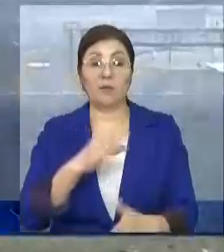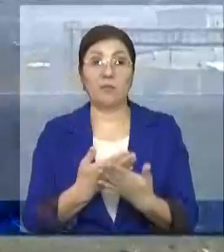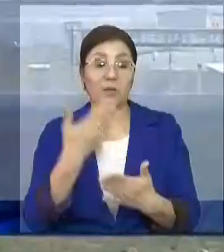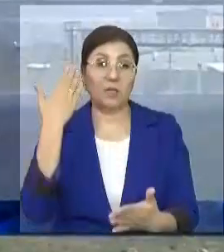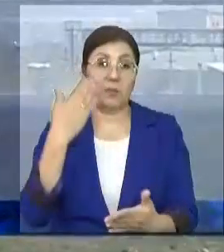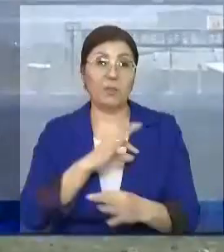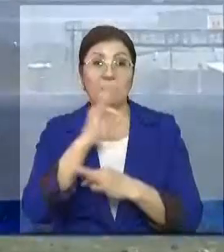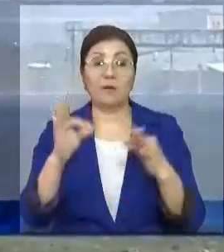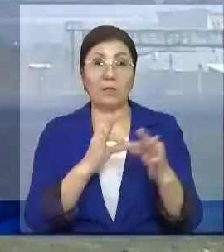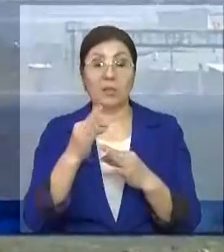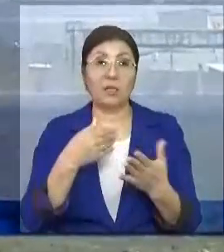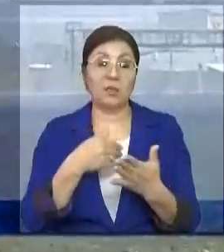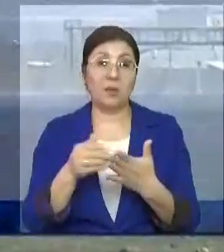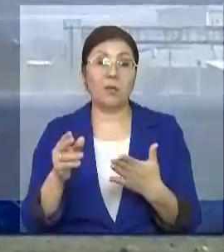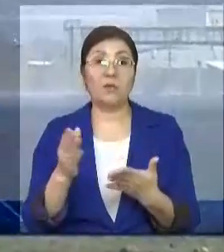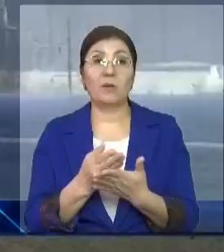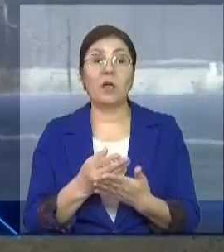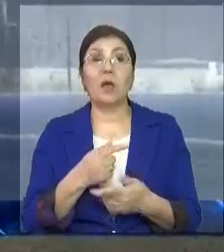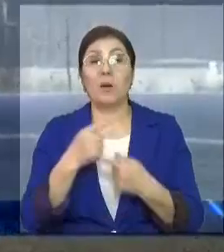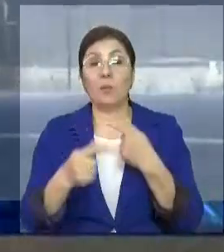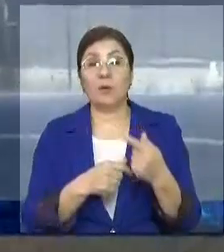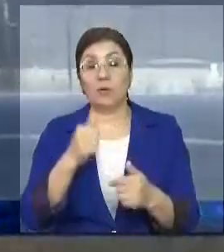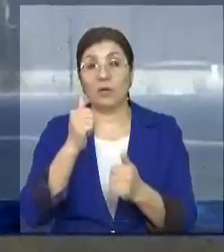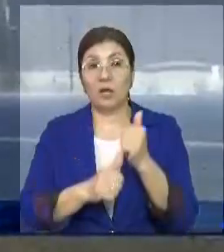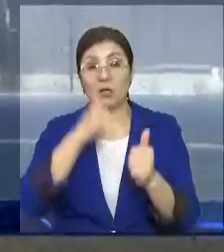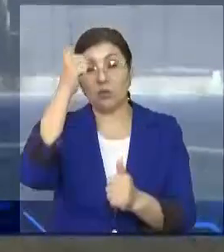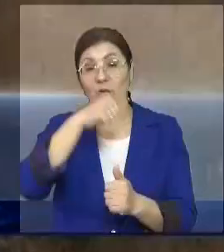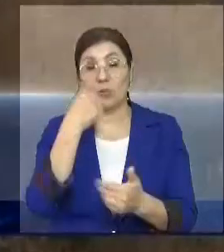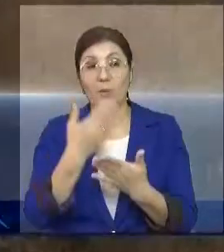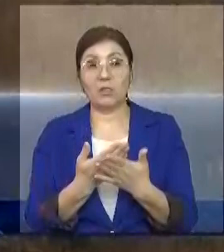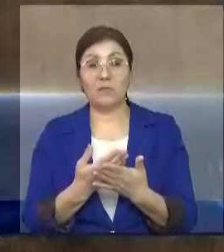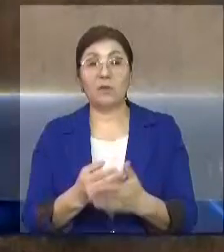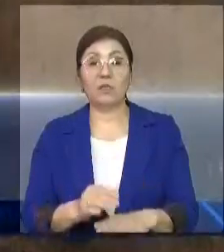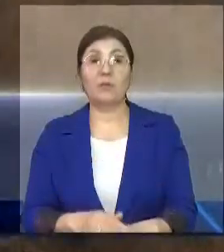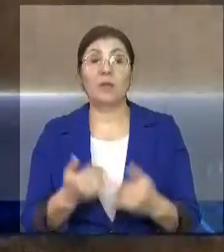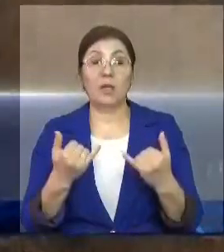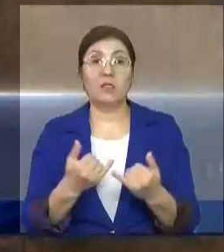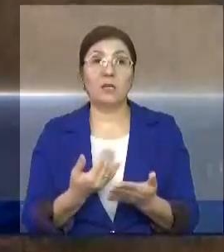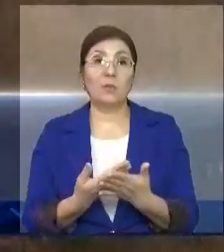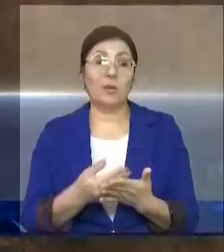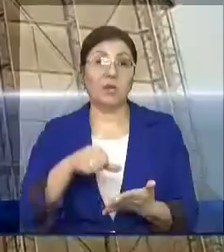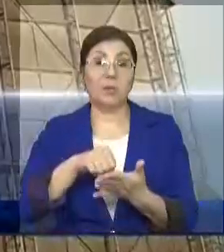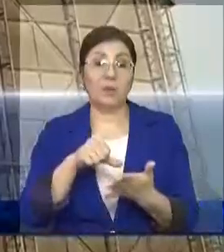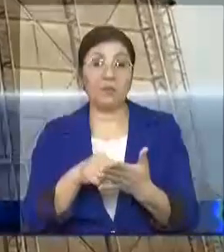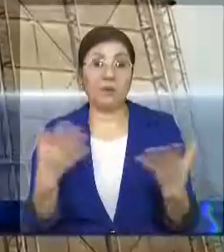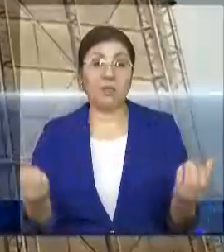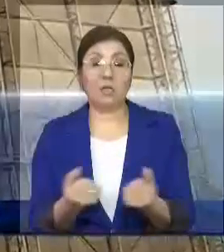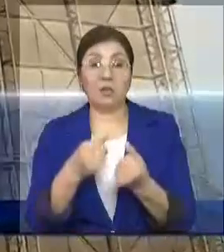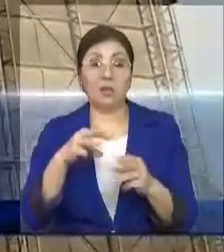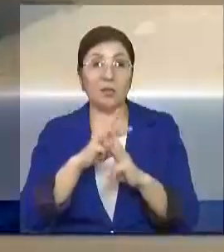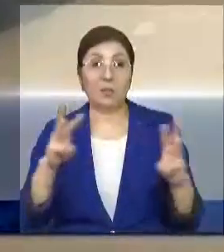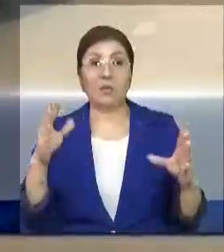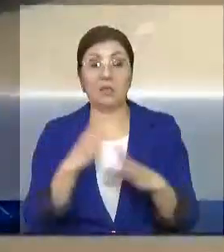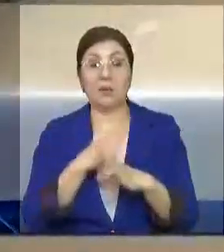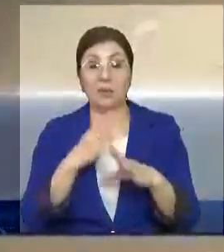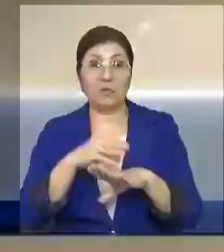давно, проекты по их устранению переходят из года в год. Загвоздка была в финансировании. Теперь, с учетом актуализации и поддержки Министерства экологии